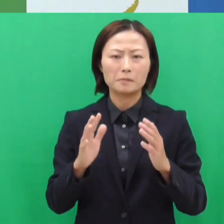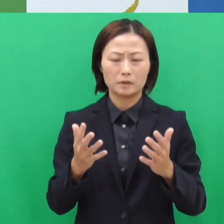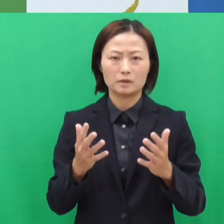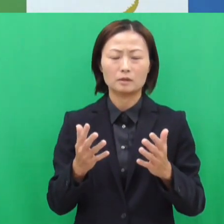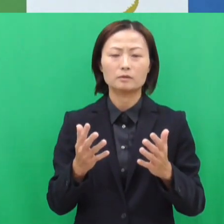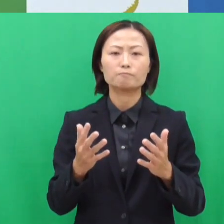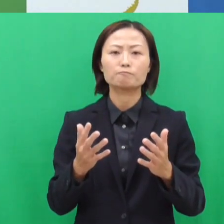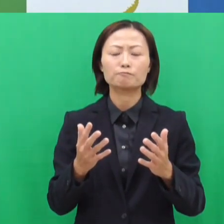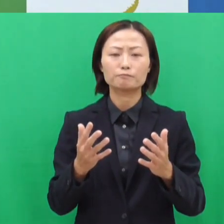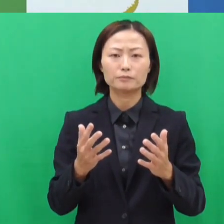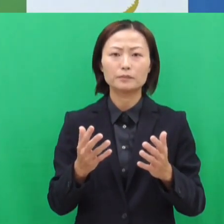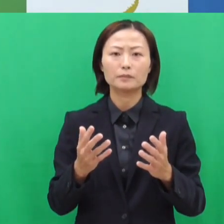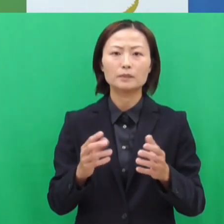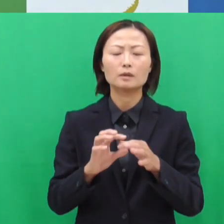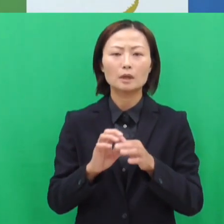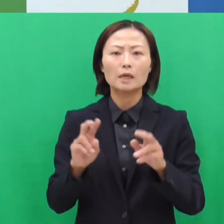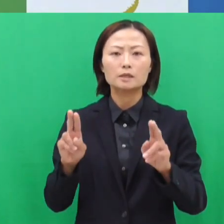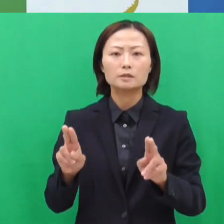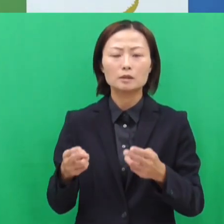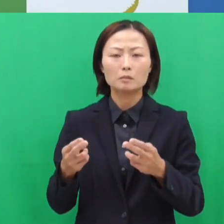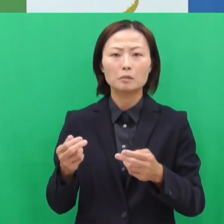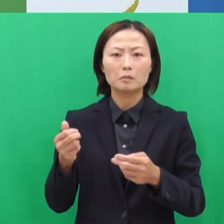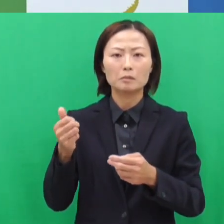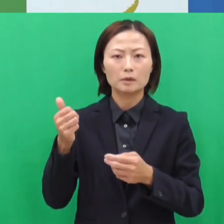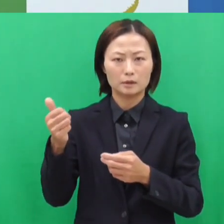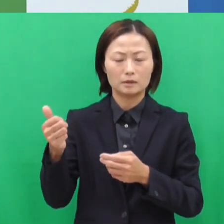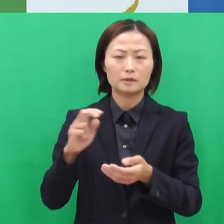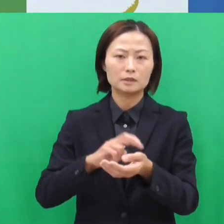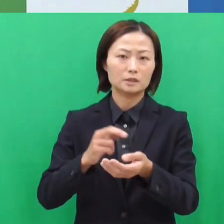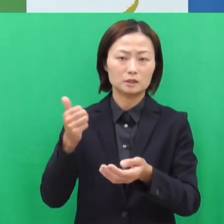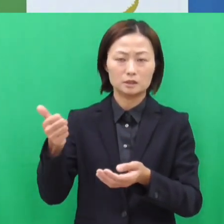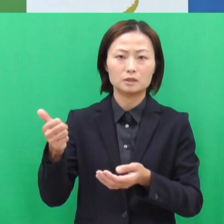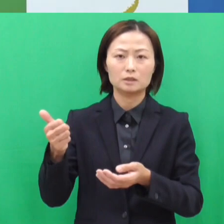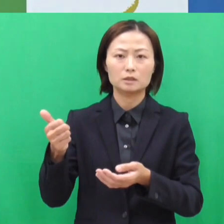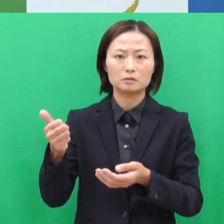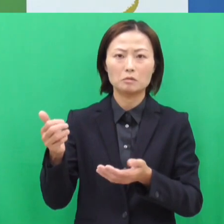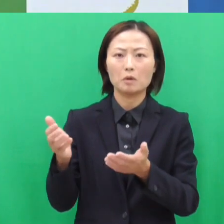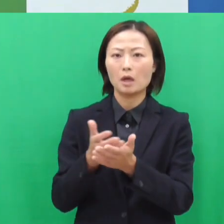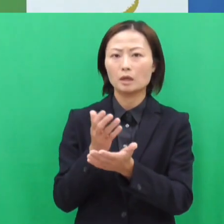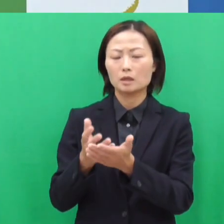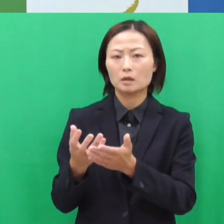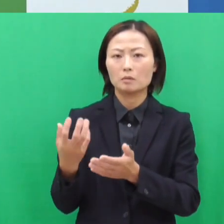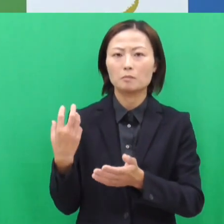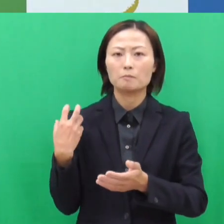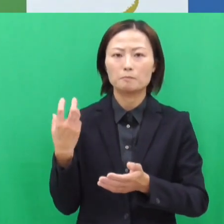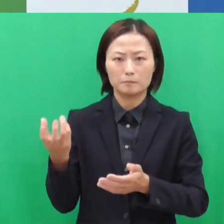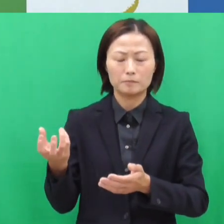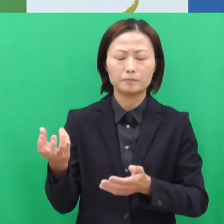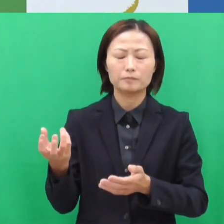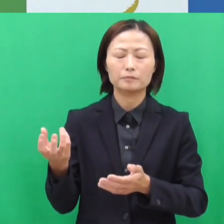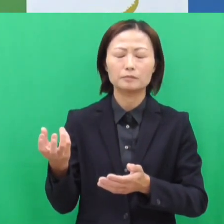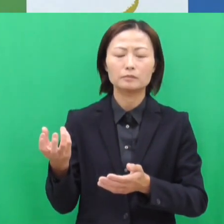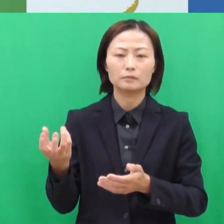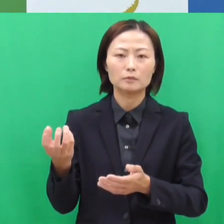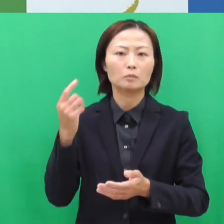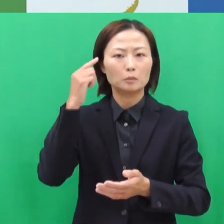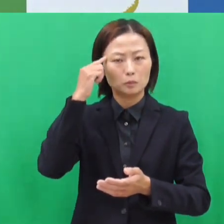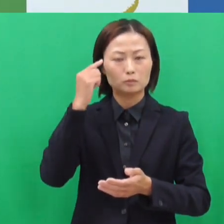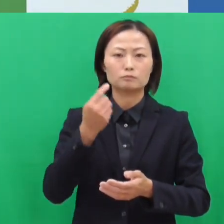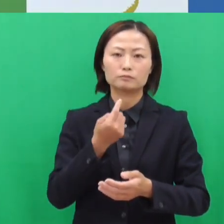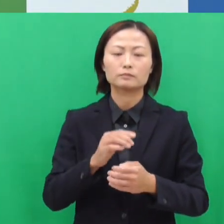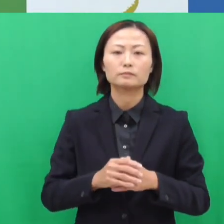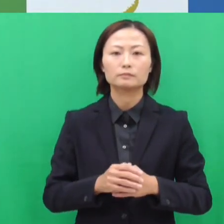これについては専門的な医師の判断ということになるざるを得ないというふうに思っております